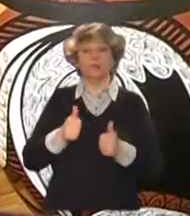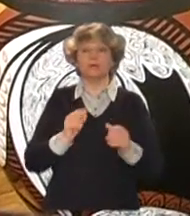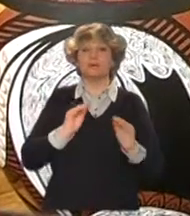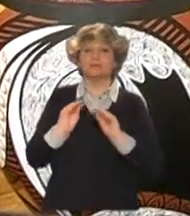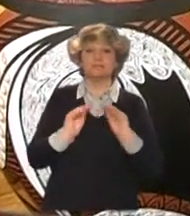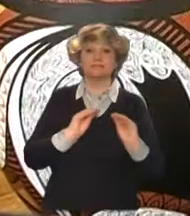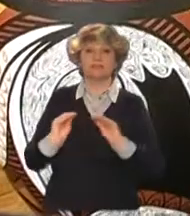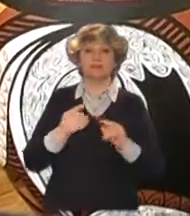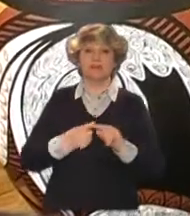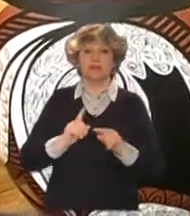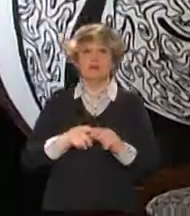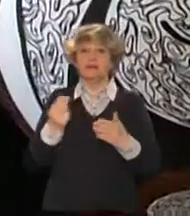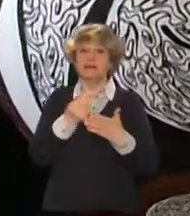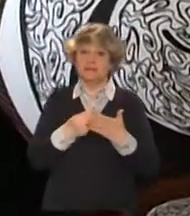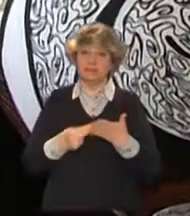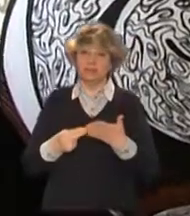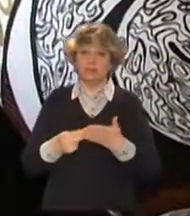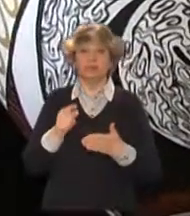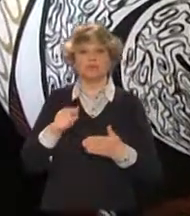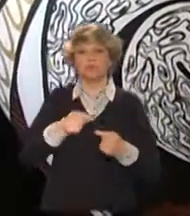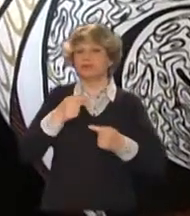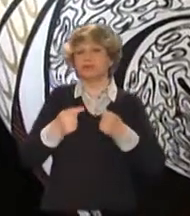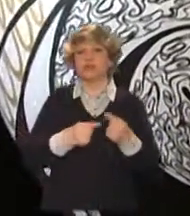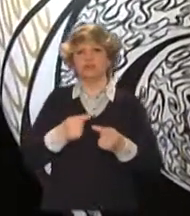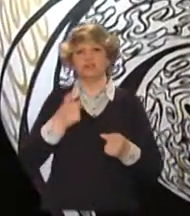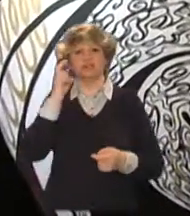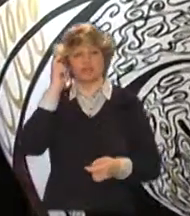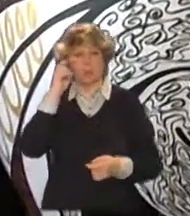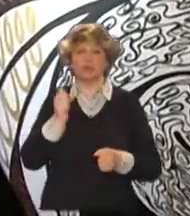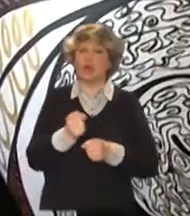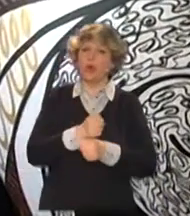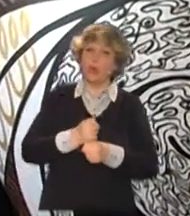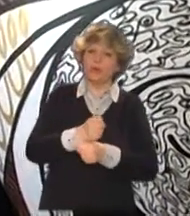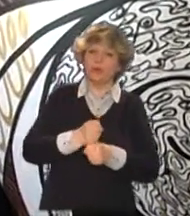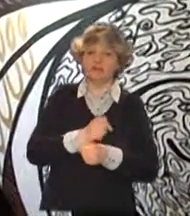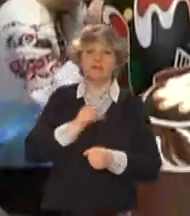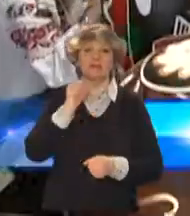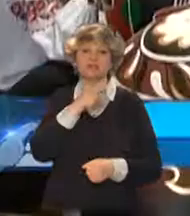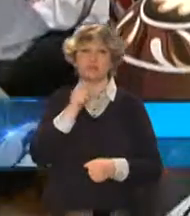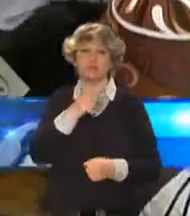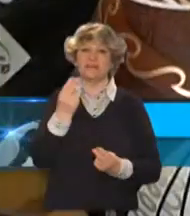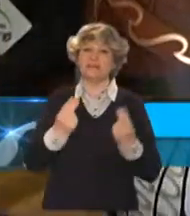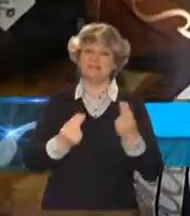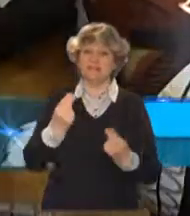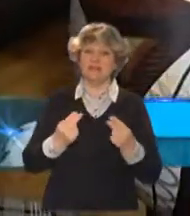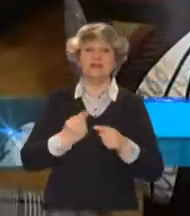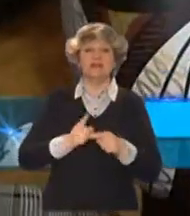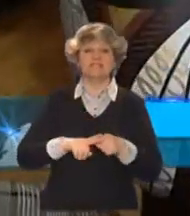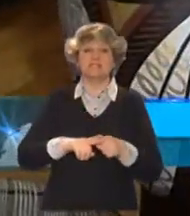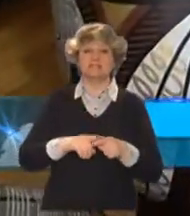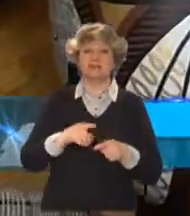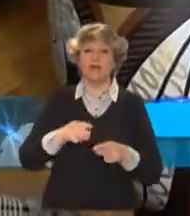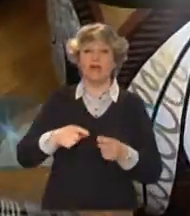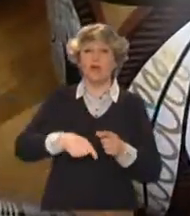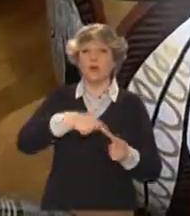писанку трипільськими орнаментами. Тут традиційний чорний, коричневий і золотий кольори. Це були колоски, але вони